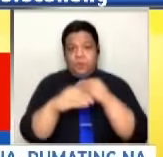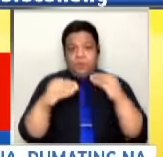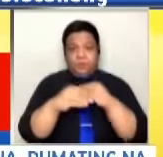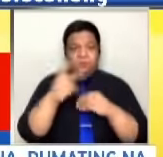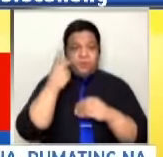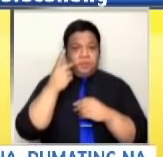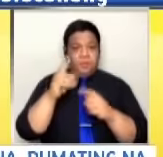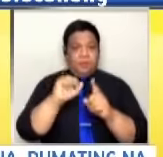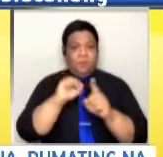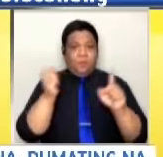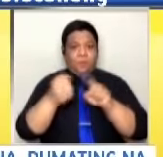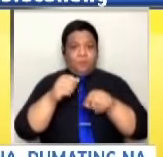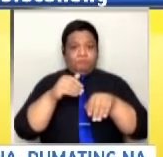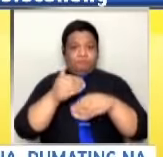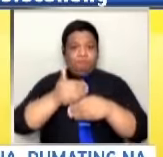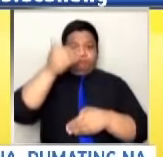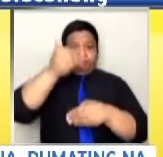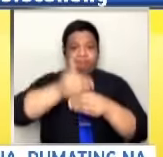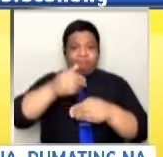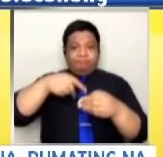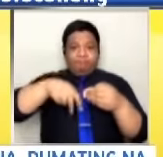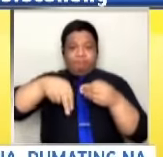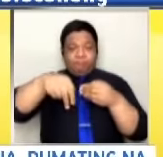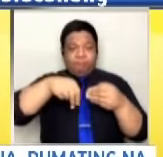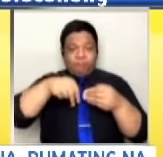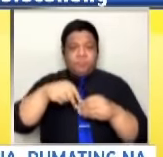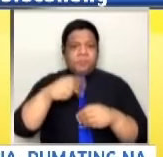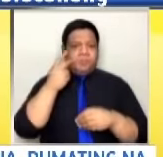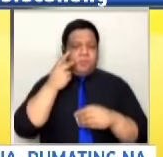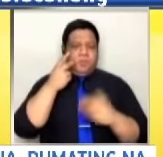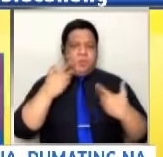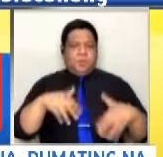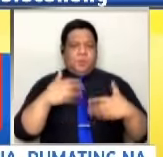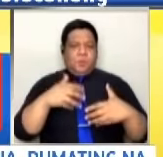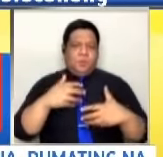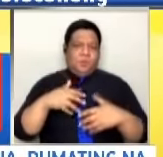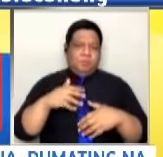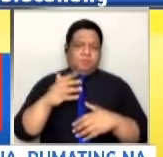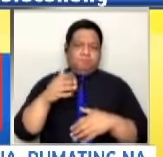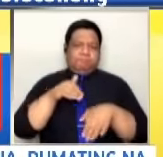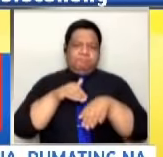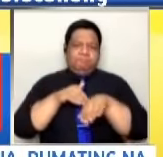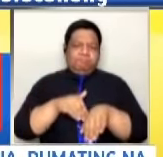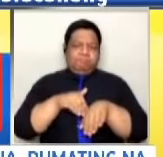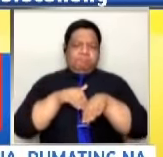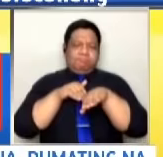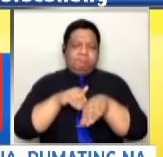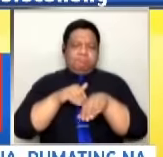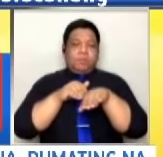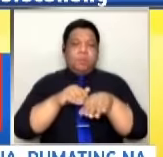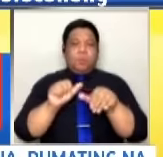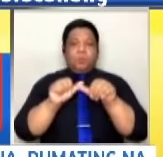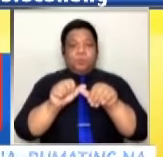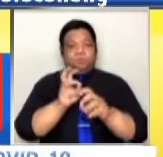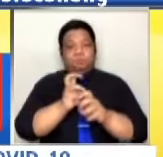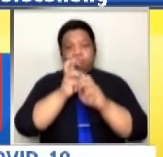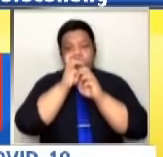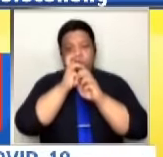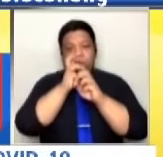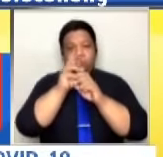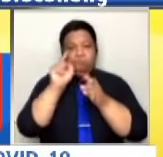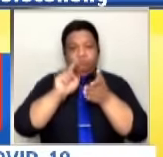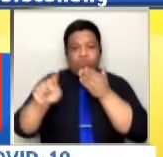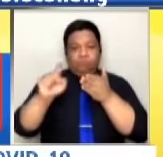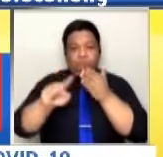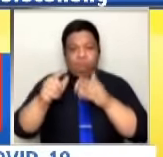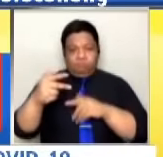checkpoint, medyo mabigat na yung daloy ng trapiko habang patuloy yung mahigpit na inspeksyon. Ngayong enhanced community quarantine,